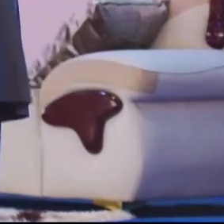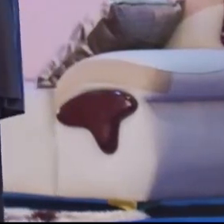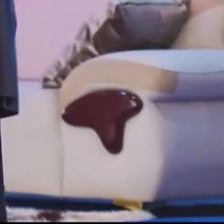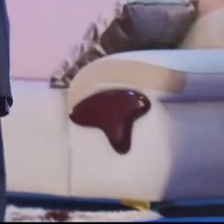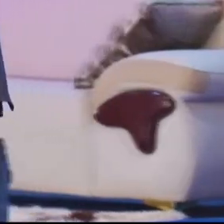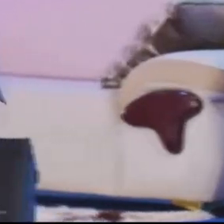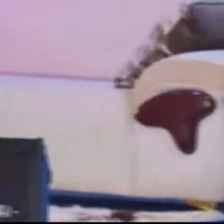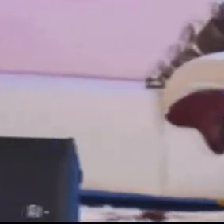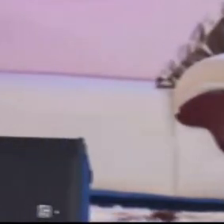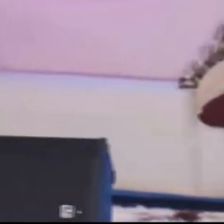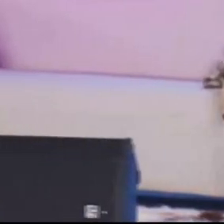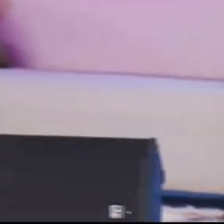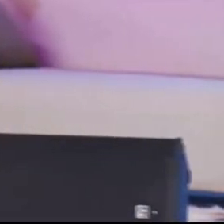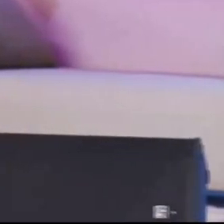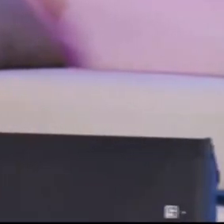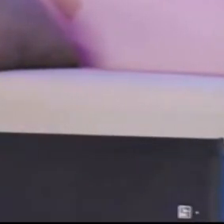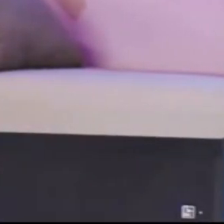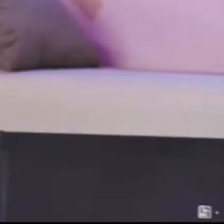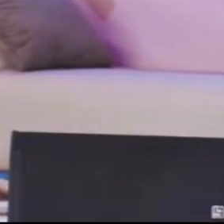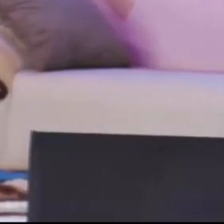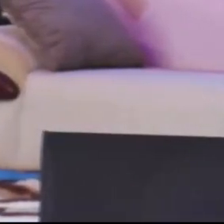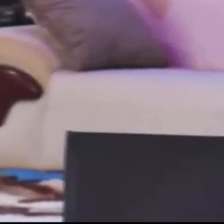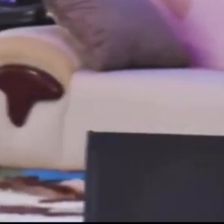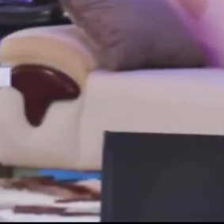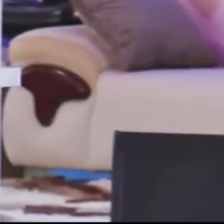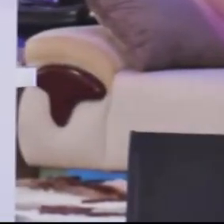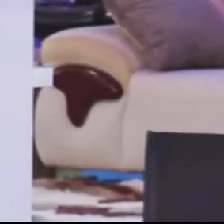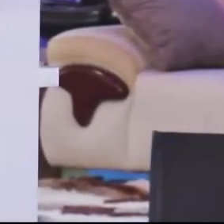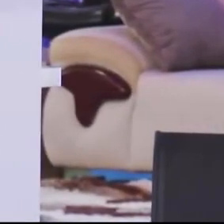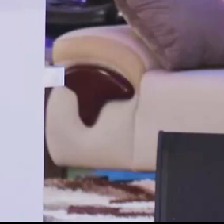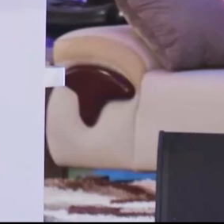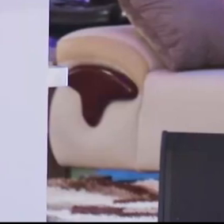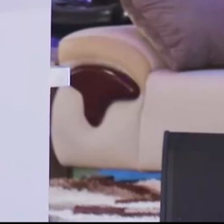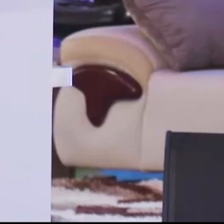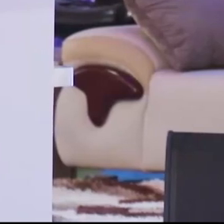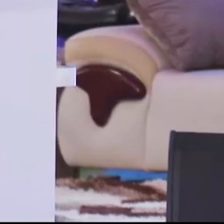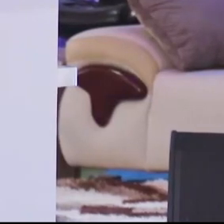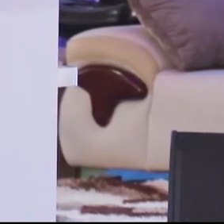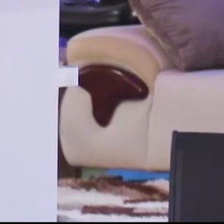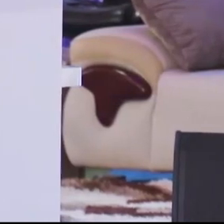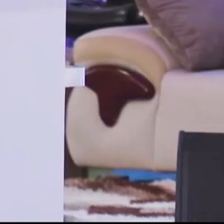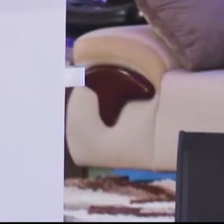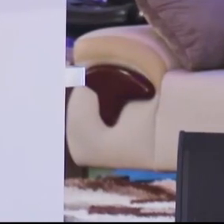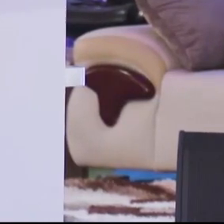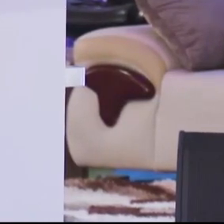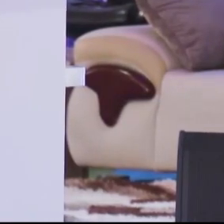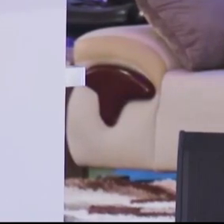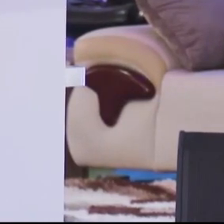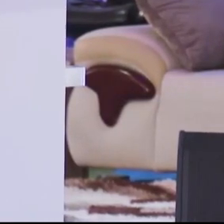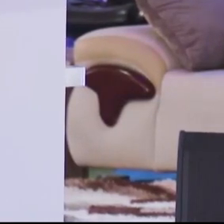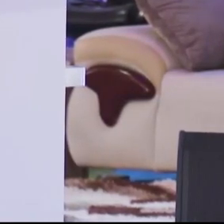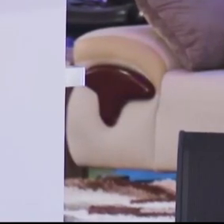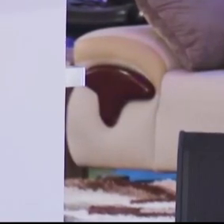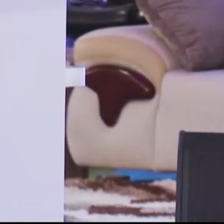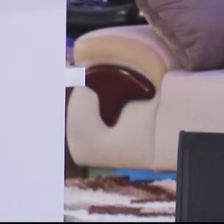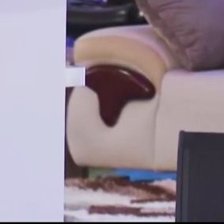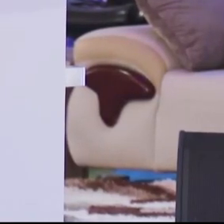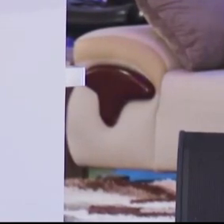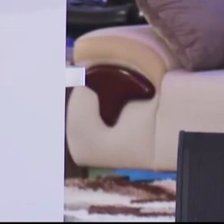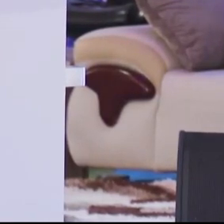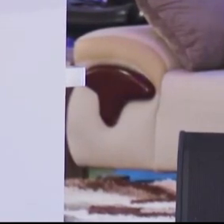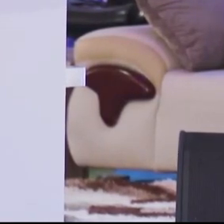repos raisonnable, nous travaillons et nous reposons, nous nous réveillons, nous dormons. Et quiconque